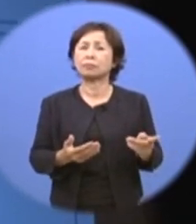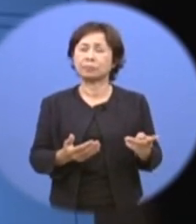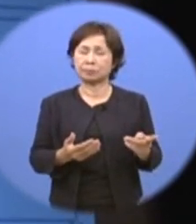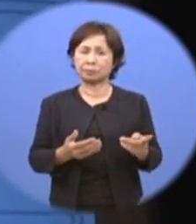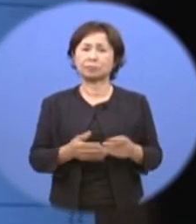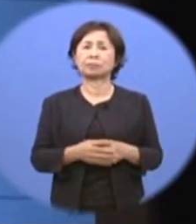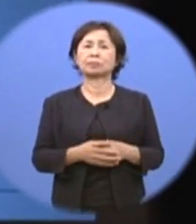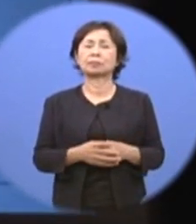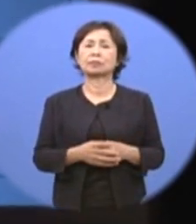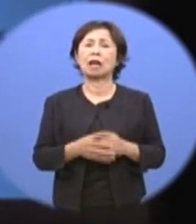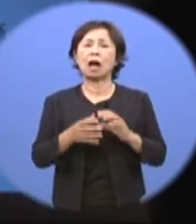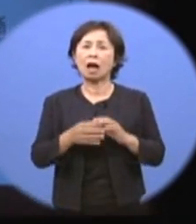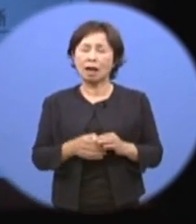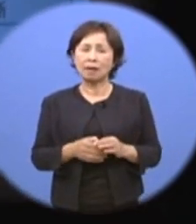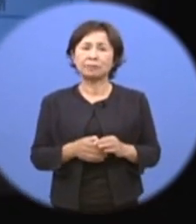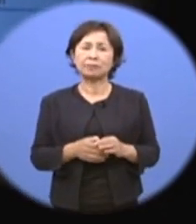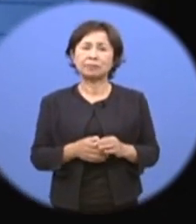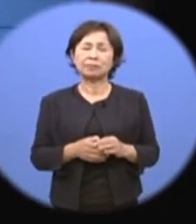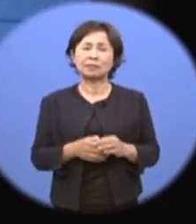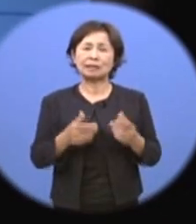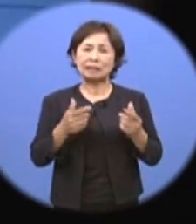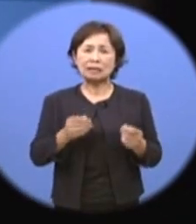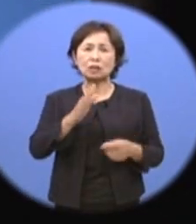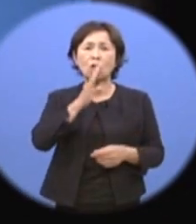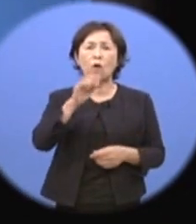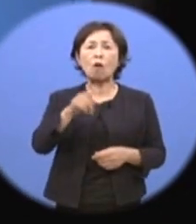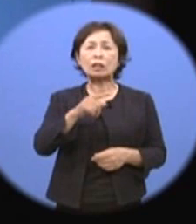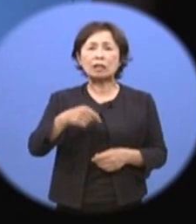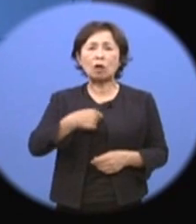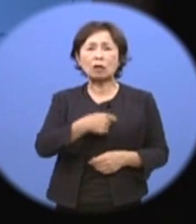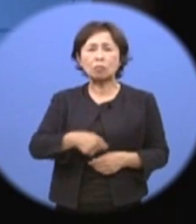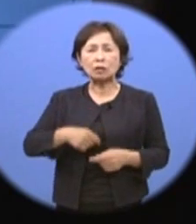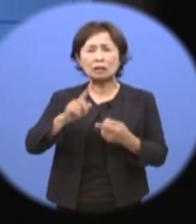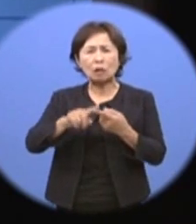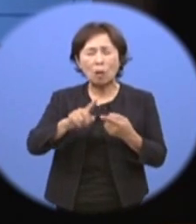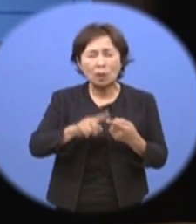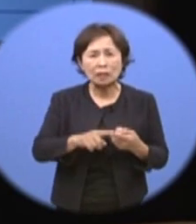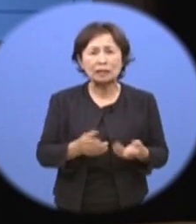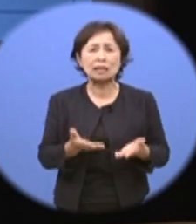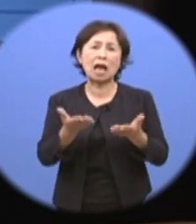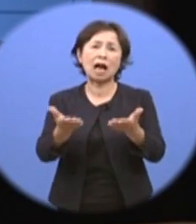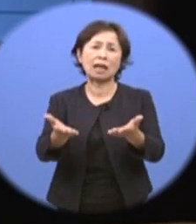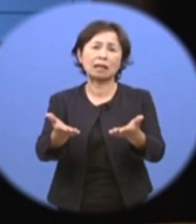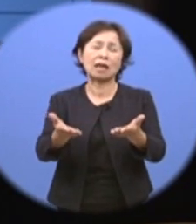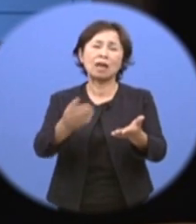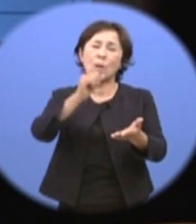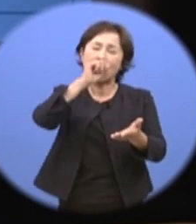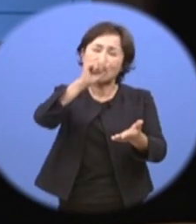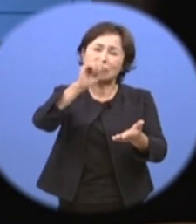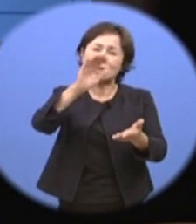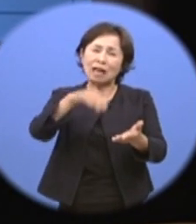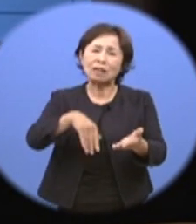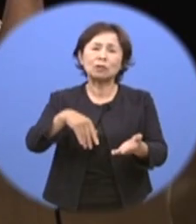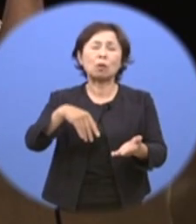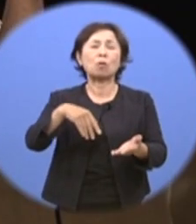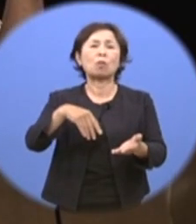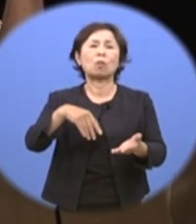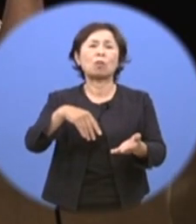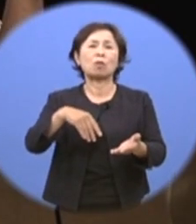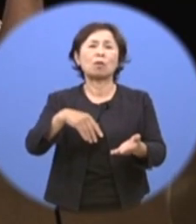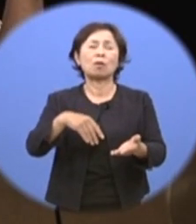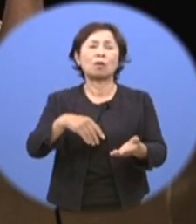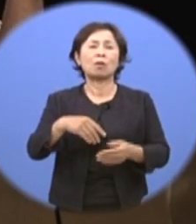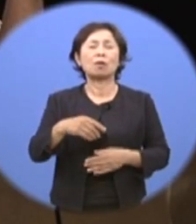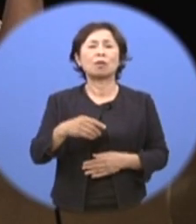。やっぱり少しでも本人の思う通りにしてあげれて、これでよかったんやなと後で分かってもら